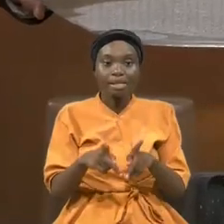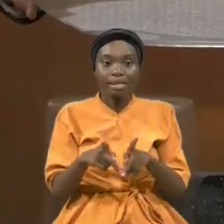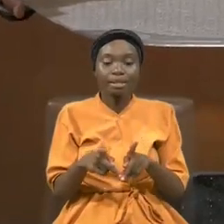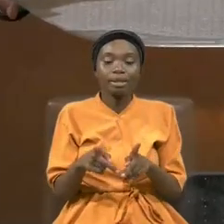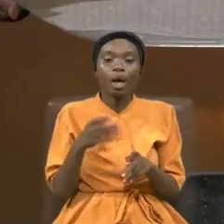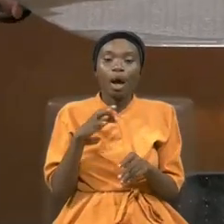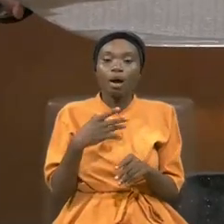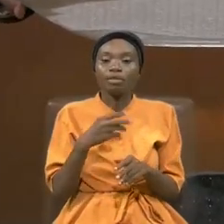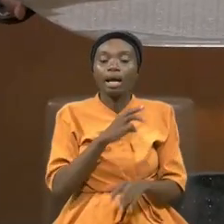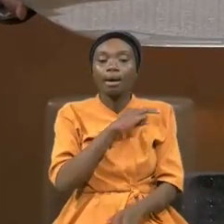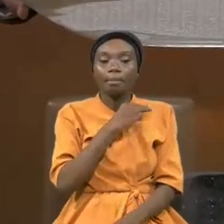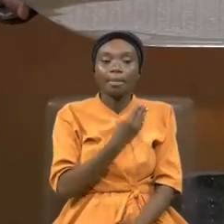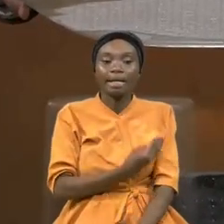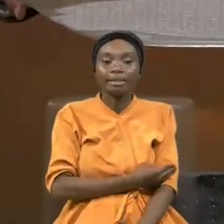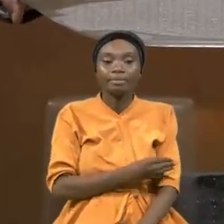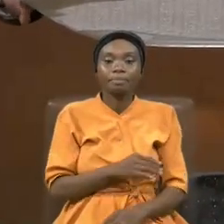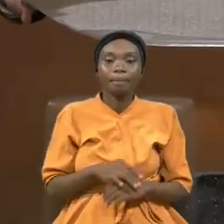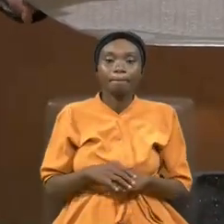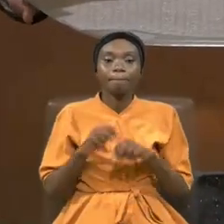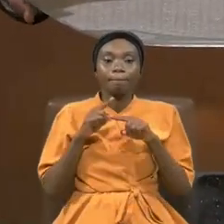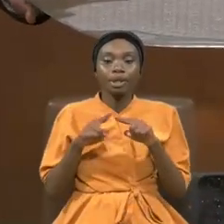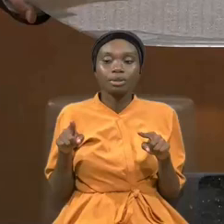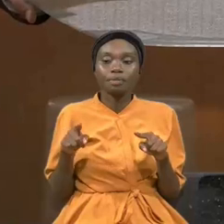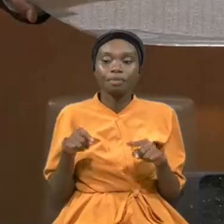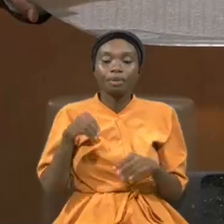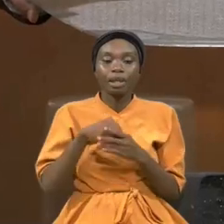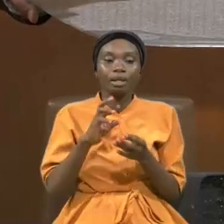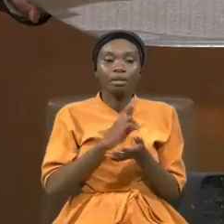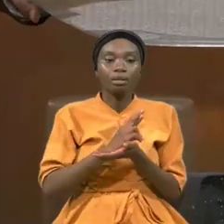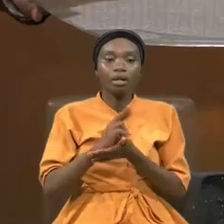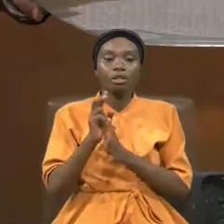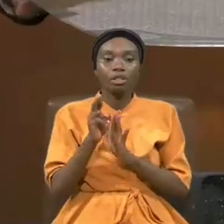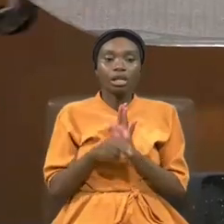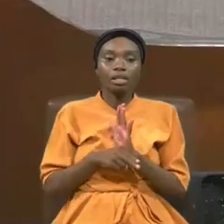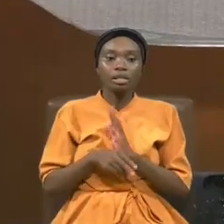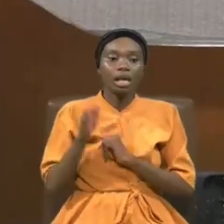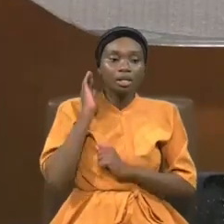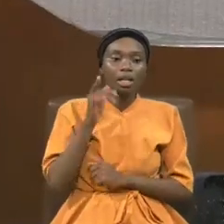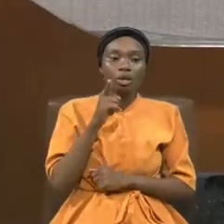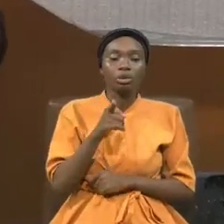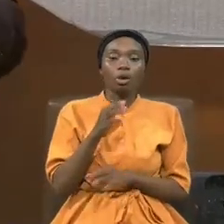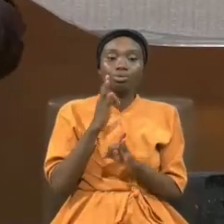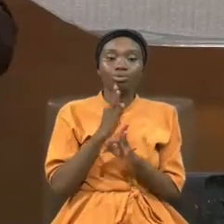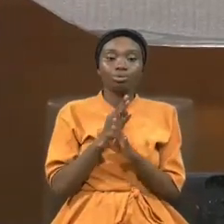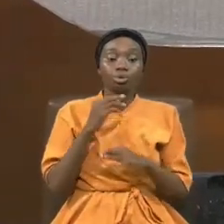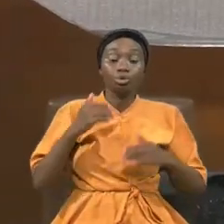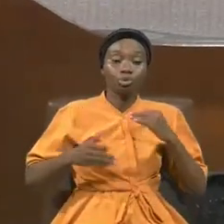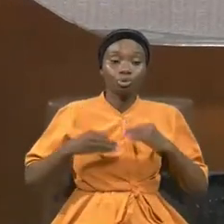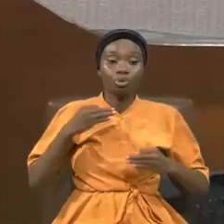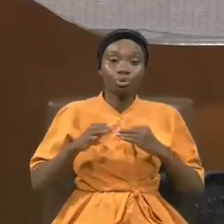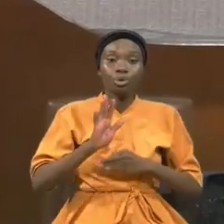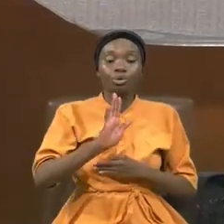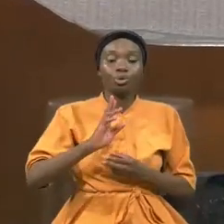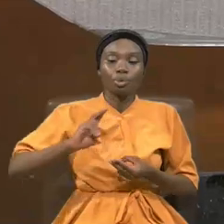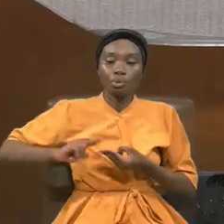favoriseras point la personne du grand. Mais tu jugeras ton prochain selon